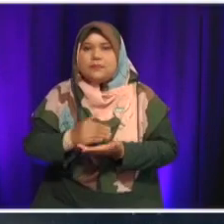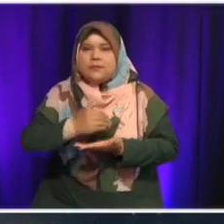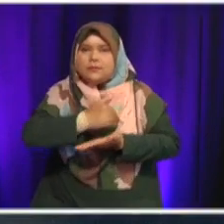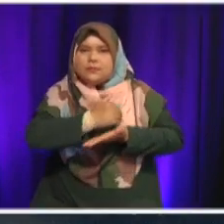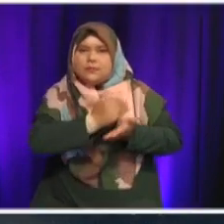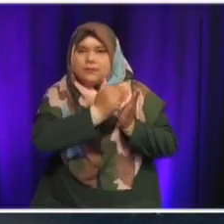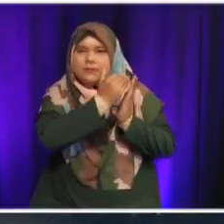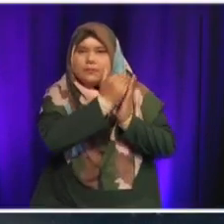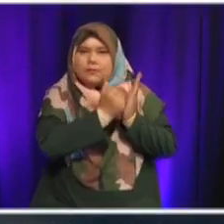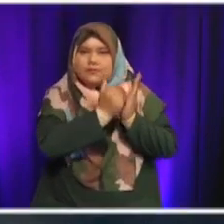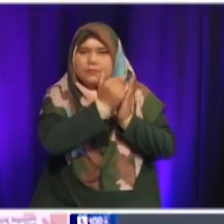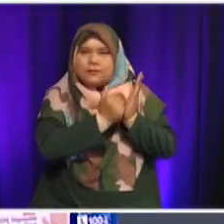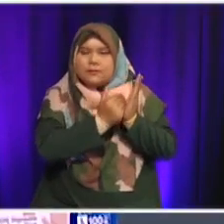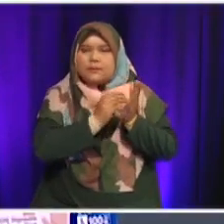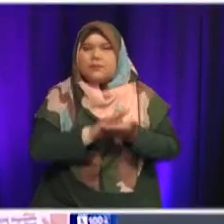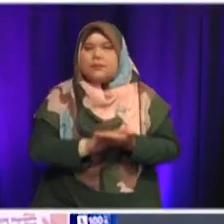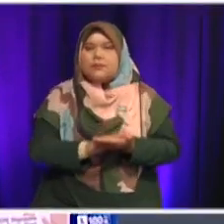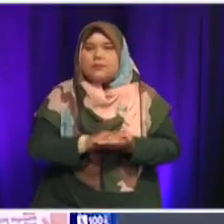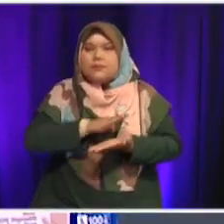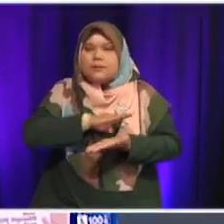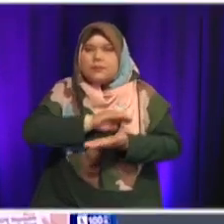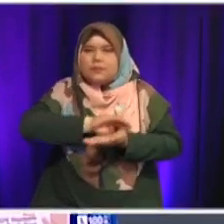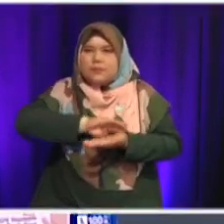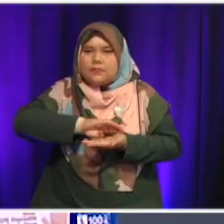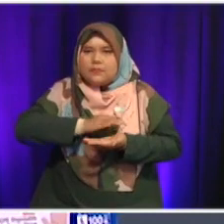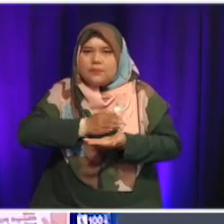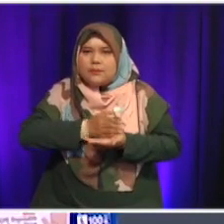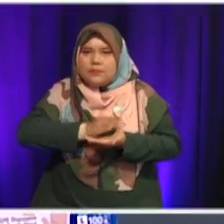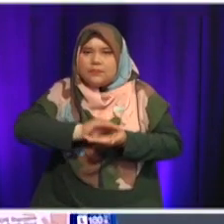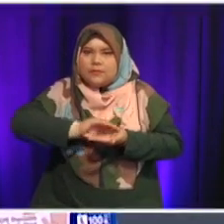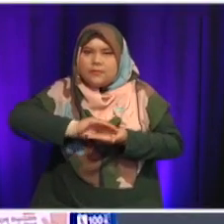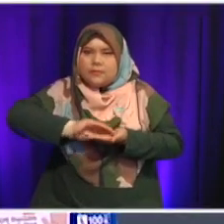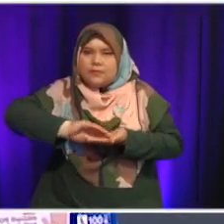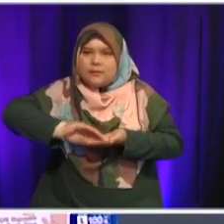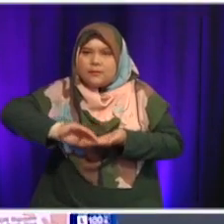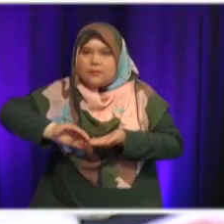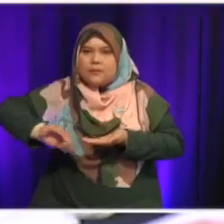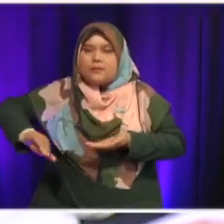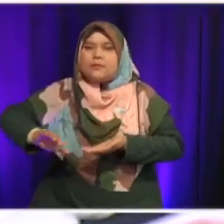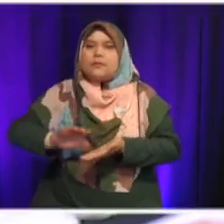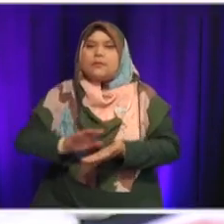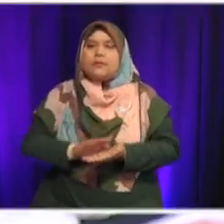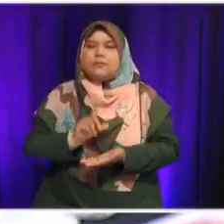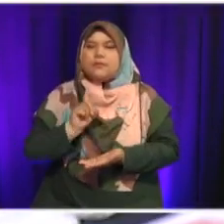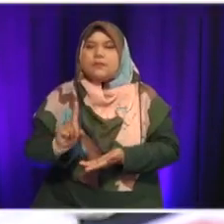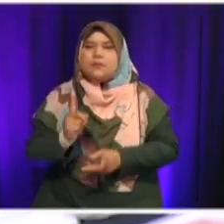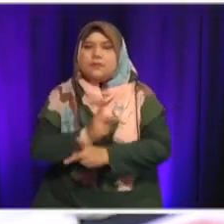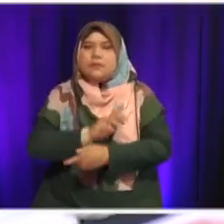ini dan kita script script sekali jalan